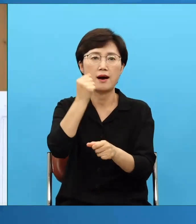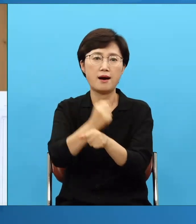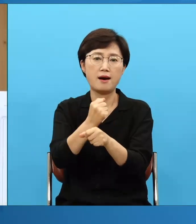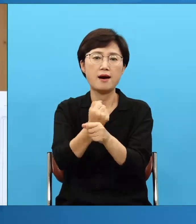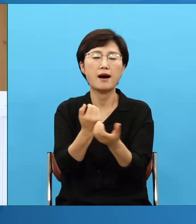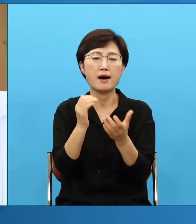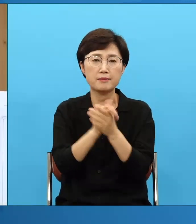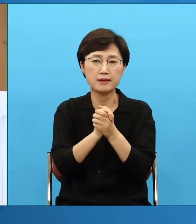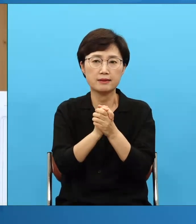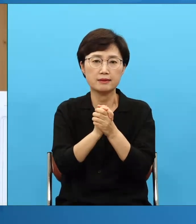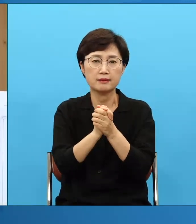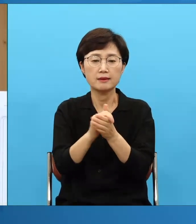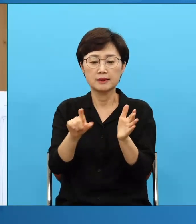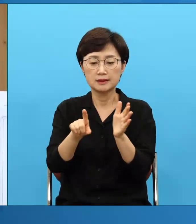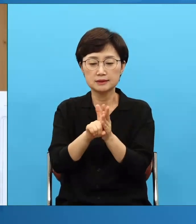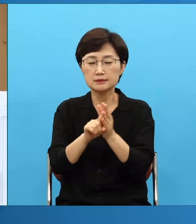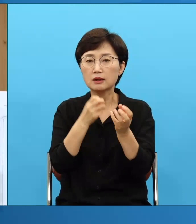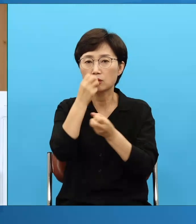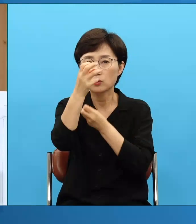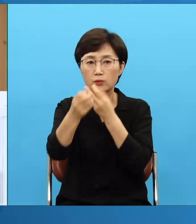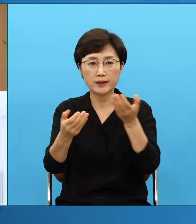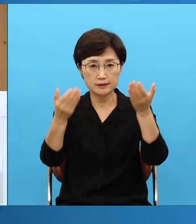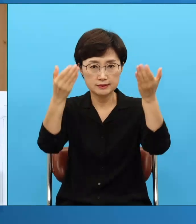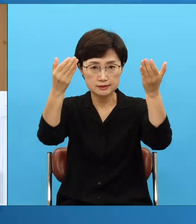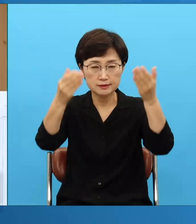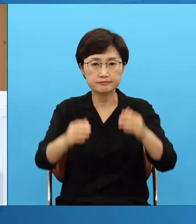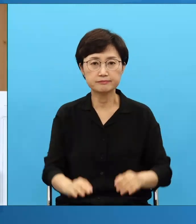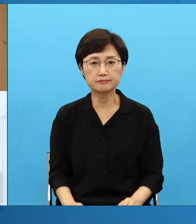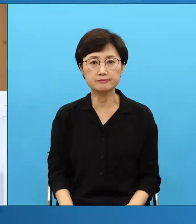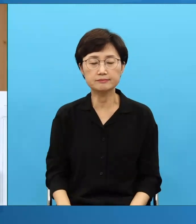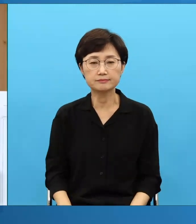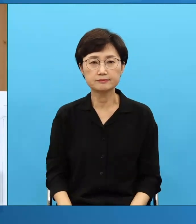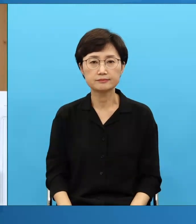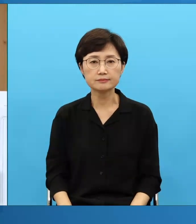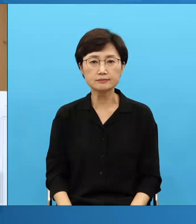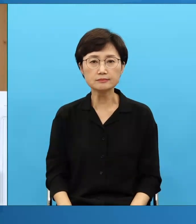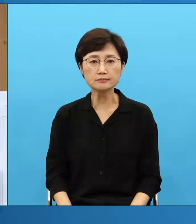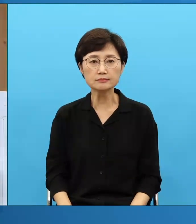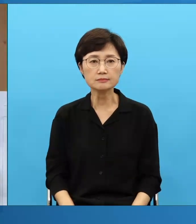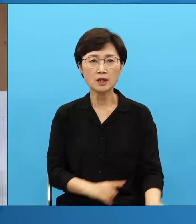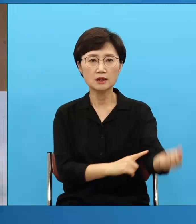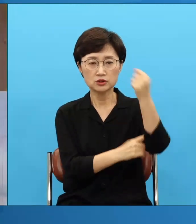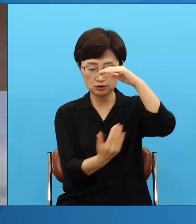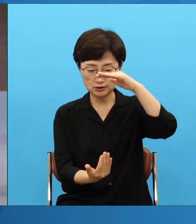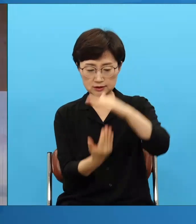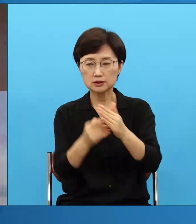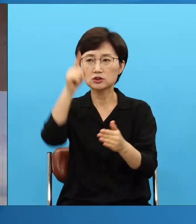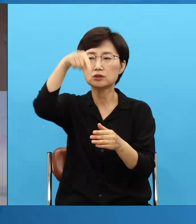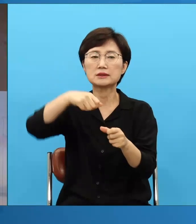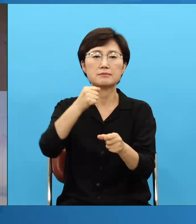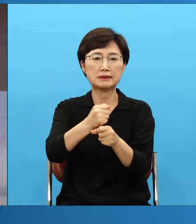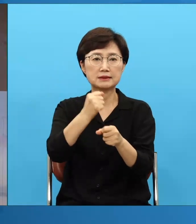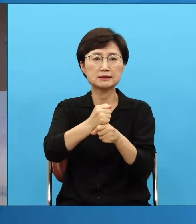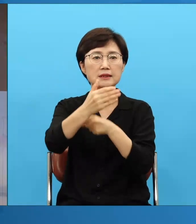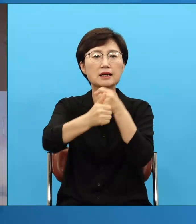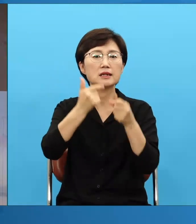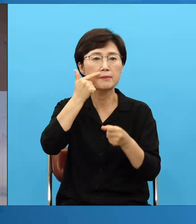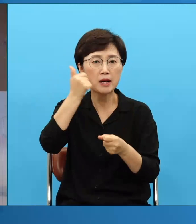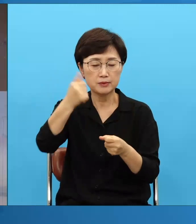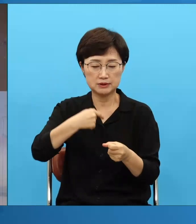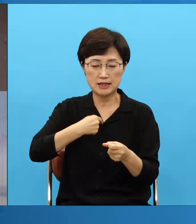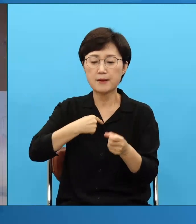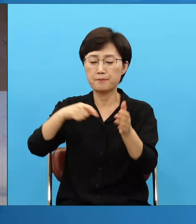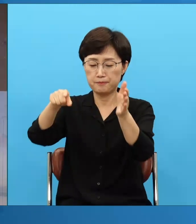아멘. 사도신경으로 신앙 고백을 드립니다. Let us give a confession of faith through the Apostles' Creed. 전능하사 천지를 만드신